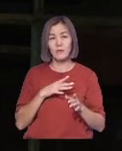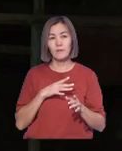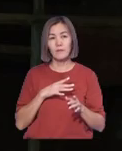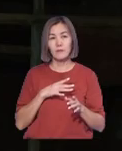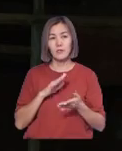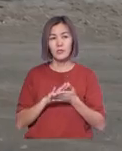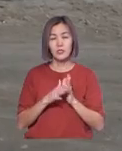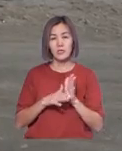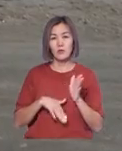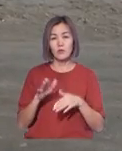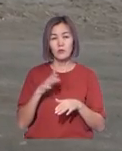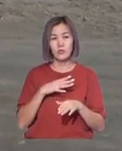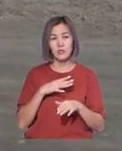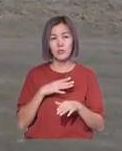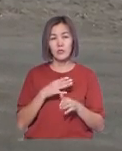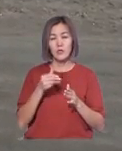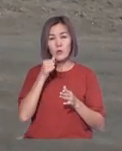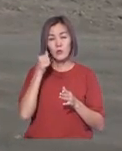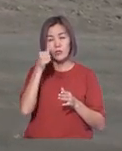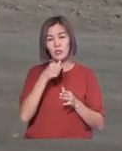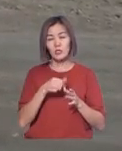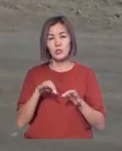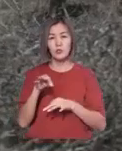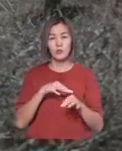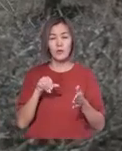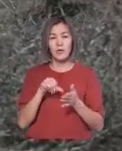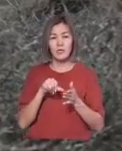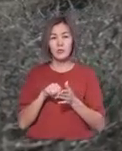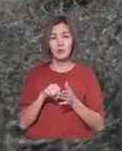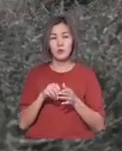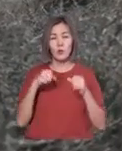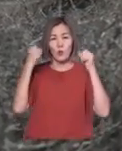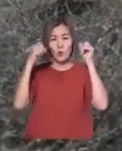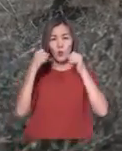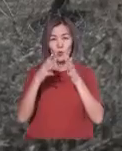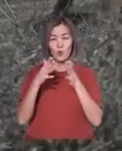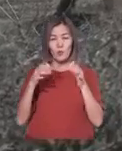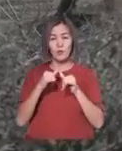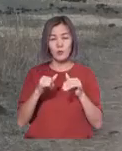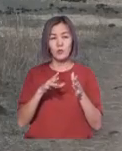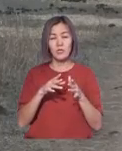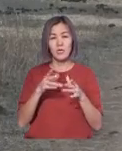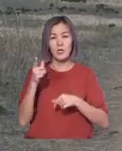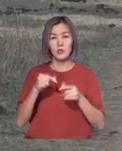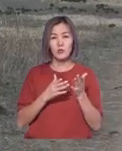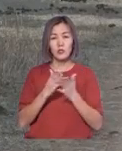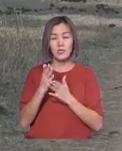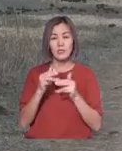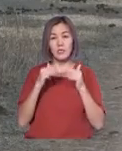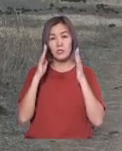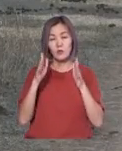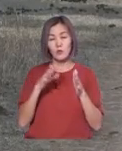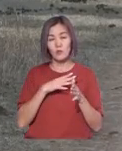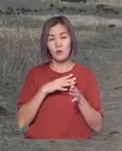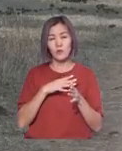жағдайларын жақсартып атыр. Өткен жылы жобаға қатысушылардың көбі қой басын көбейтуді көздеген. Биыл сүтті бағыттағы шаруашылыққа ерекше көңіл бөлінуде,